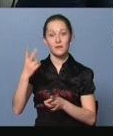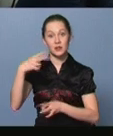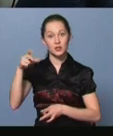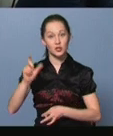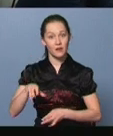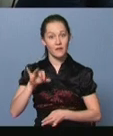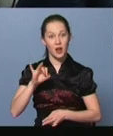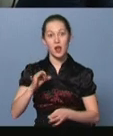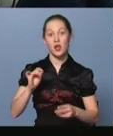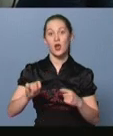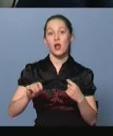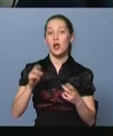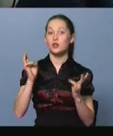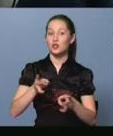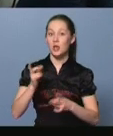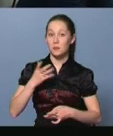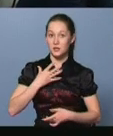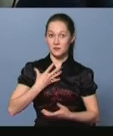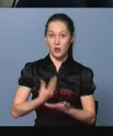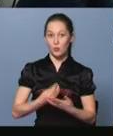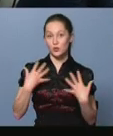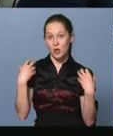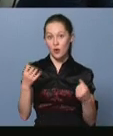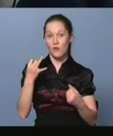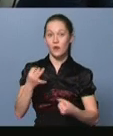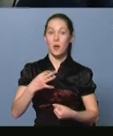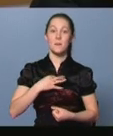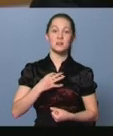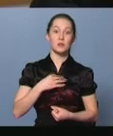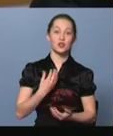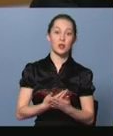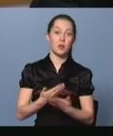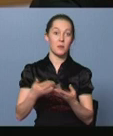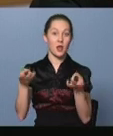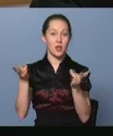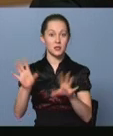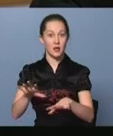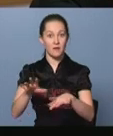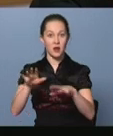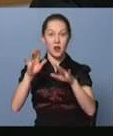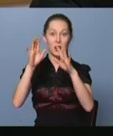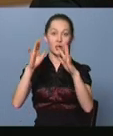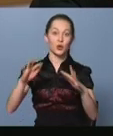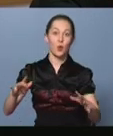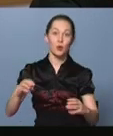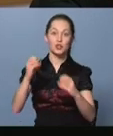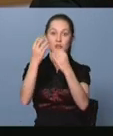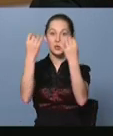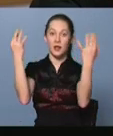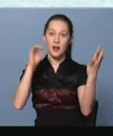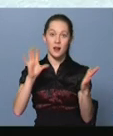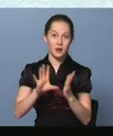Серьезный ущерб здоровью и имуществу может нанести и обычная беспечность, например, оставленная без присмотра елочная